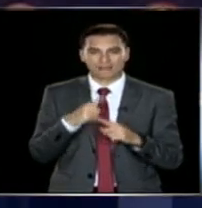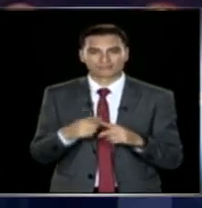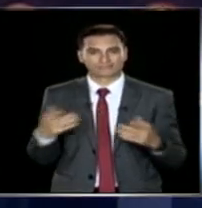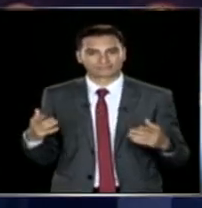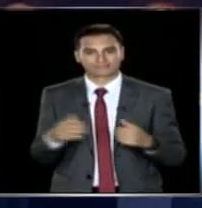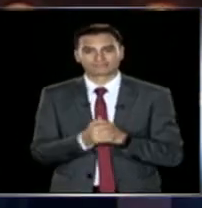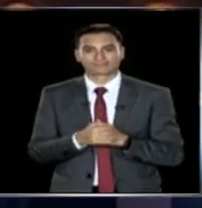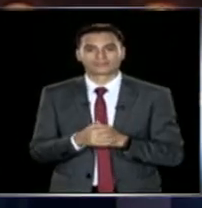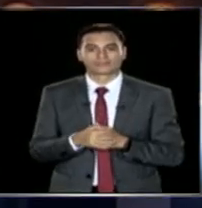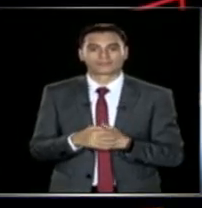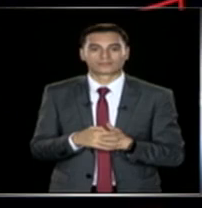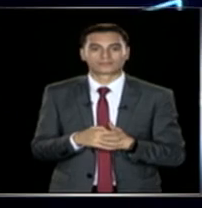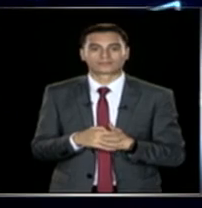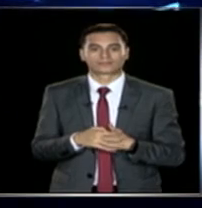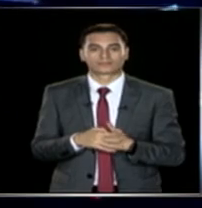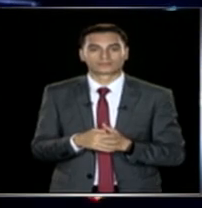خاطئة.